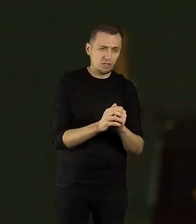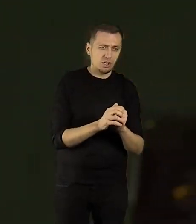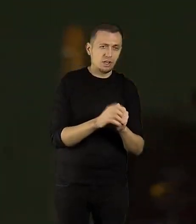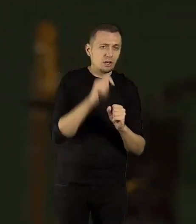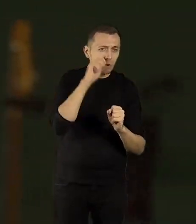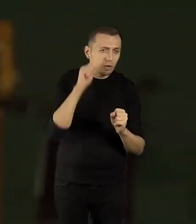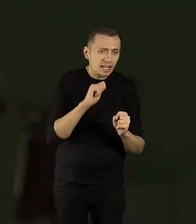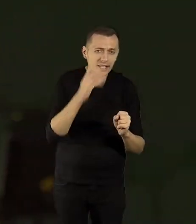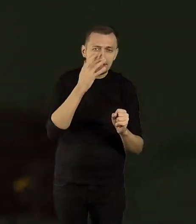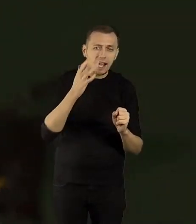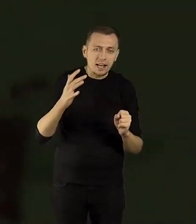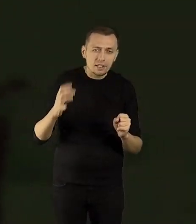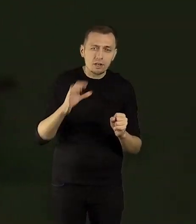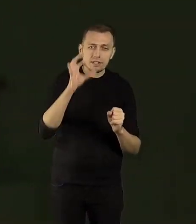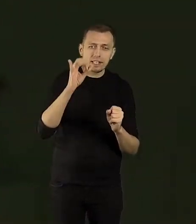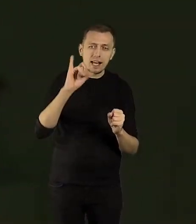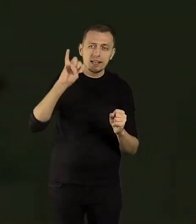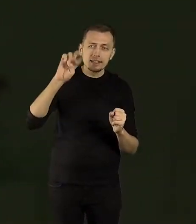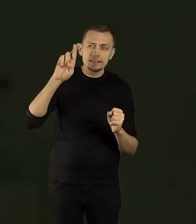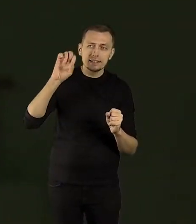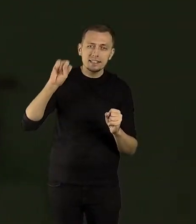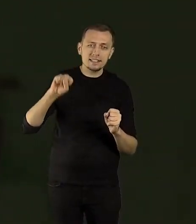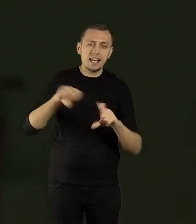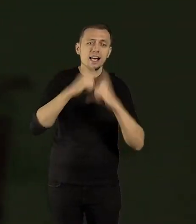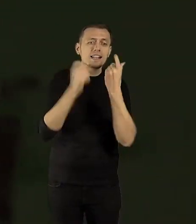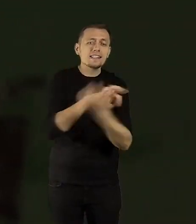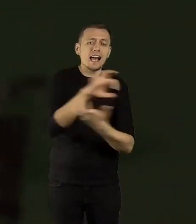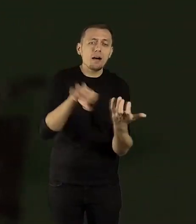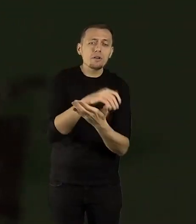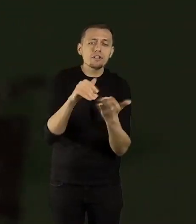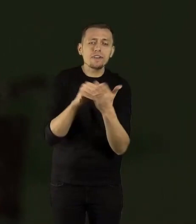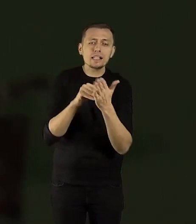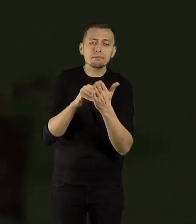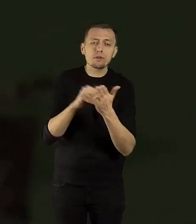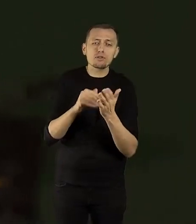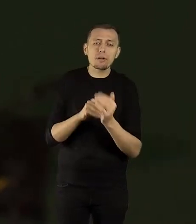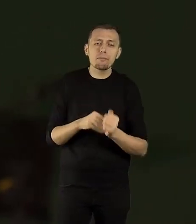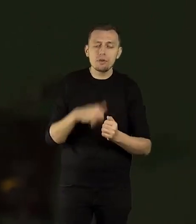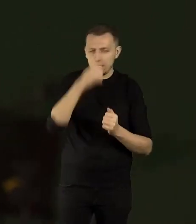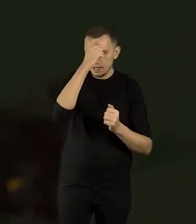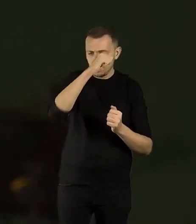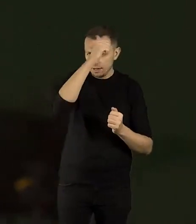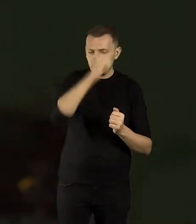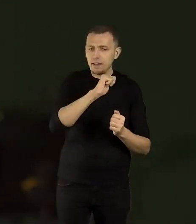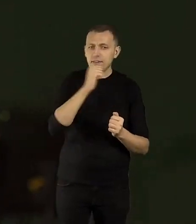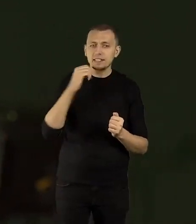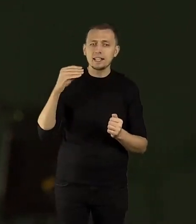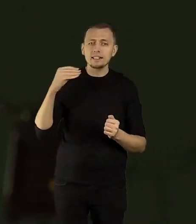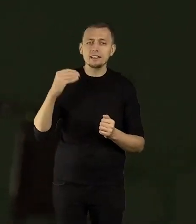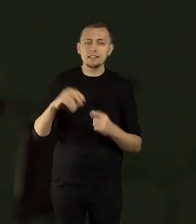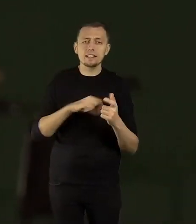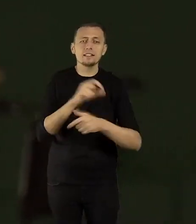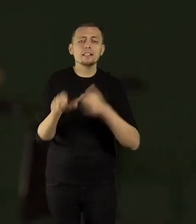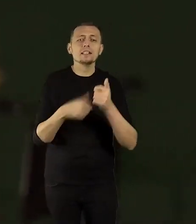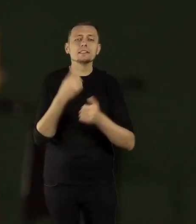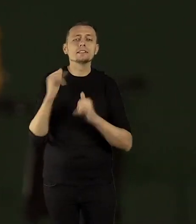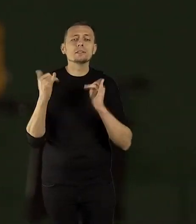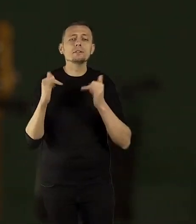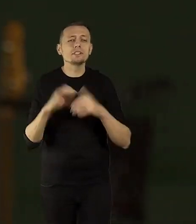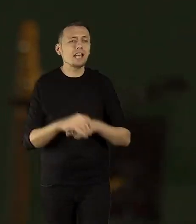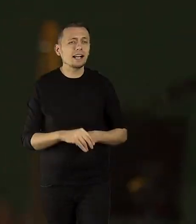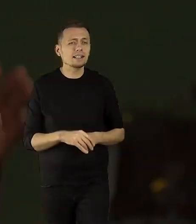Ale stanie się to tylko wtedy, kiedy to Twoje osobiste przeżycie zostanie przez Ciebie przekazane dalej.